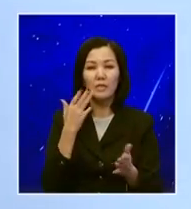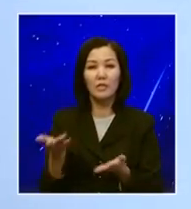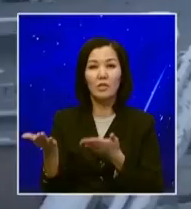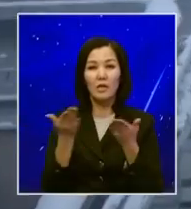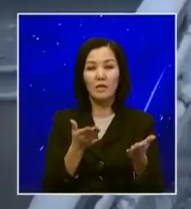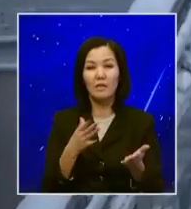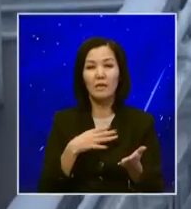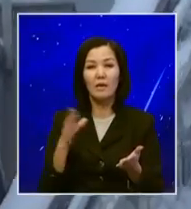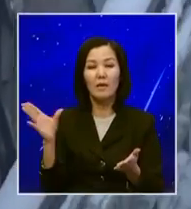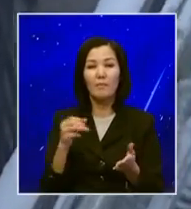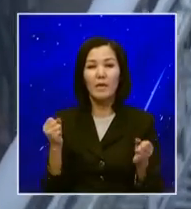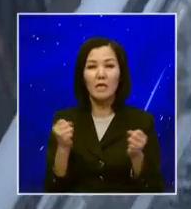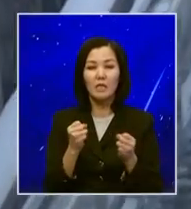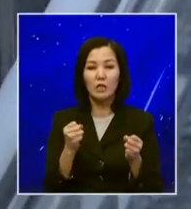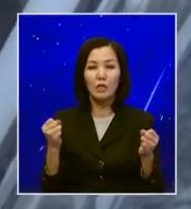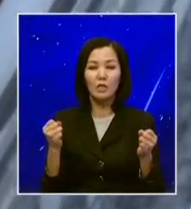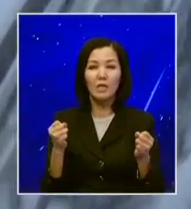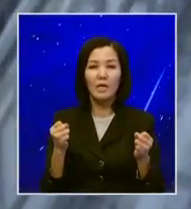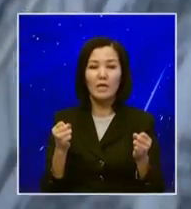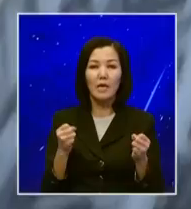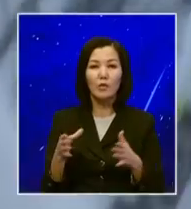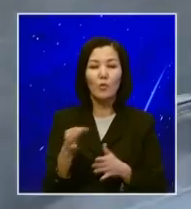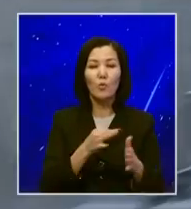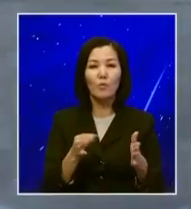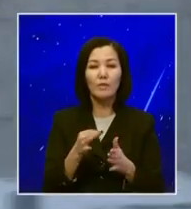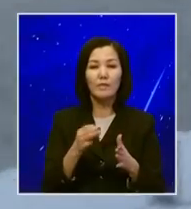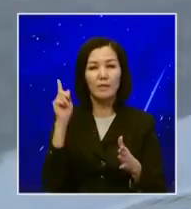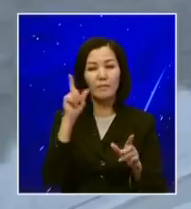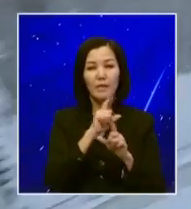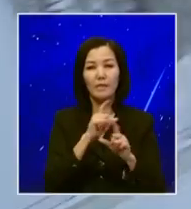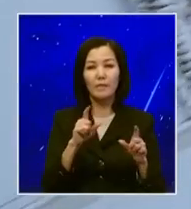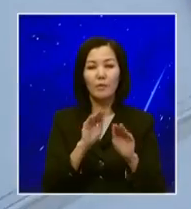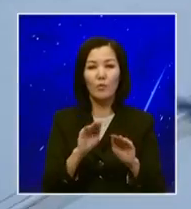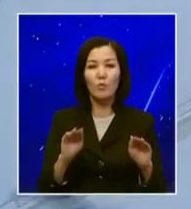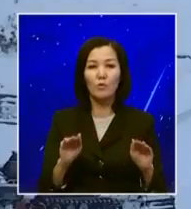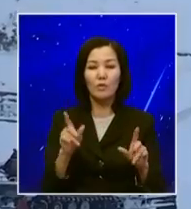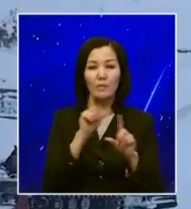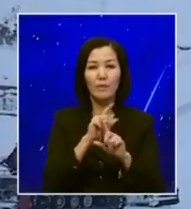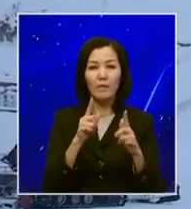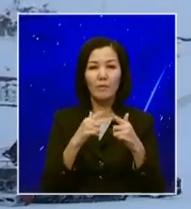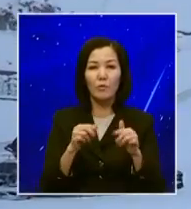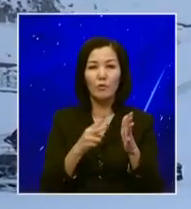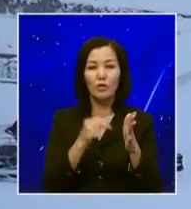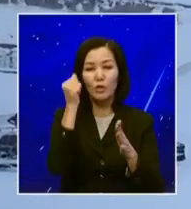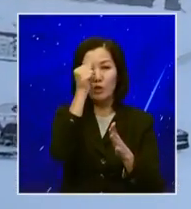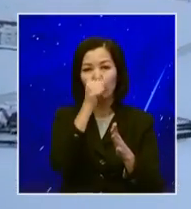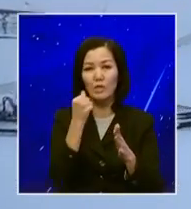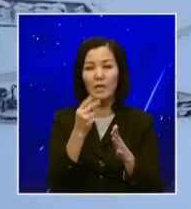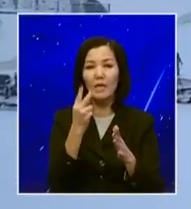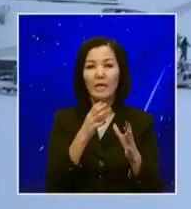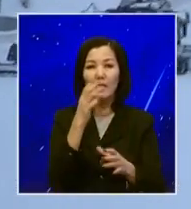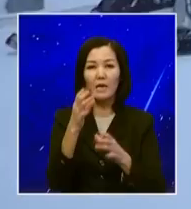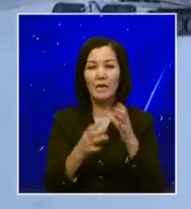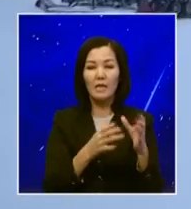Олардың барлығы қысқы спорт түрлері бойынша облыстық мамандандырылған мектептің оқушылары. Бұл мекеме құрылғанына 7 жылдан бері 2